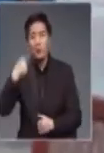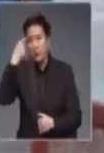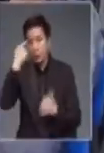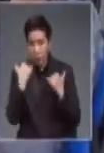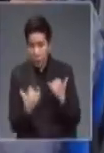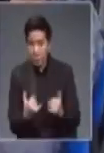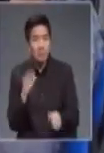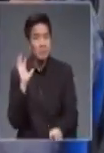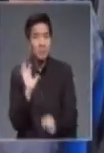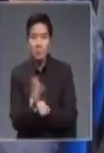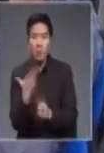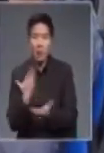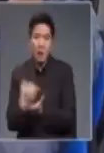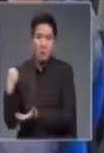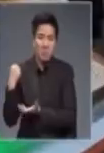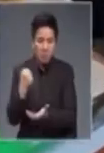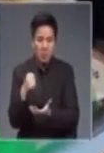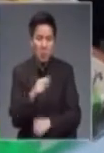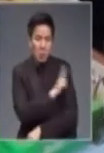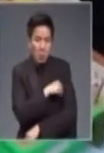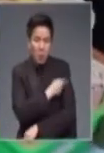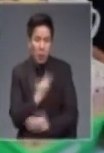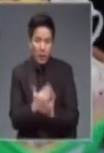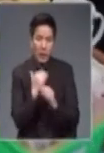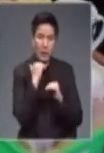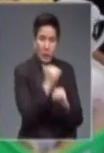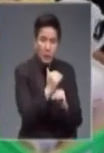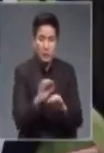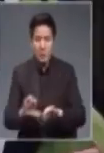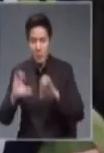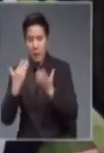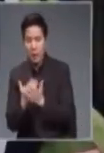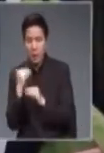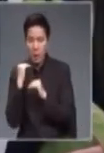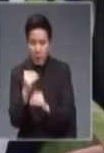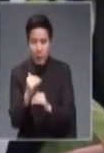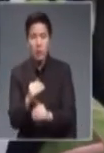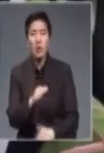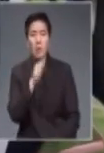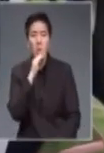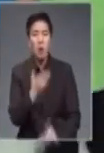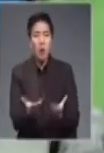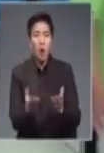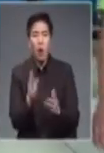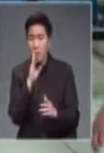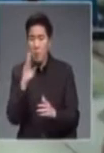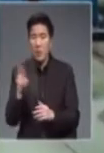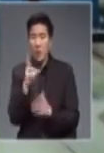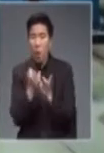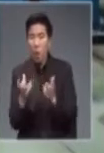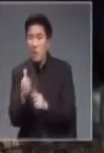สร้างนวัตกรรมใหม่นะครับที่จะต้องตอบสนองความต้องการของประเทศตอบสนองความต้องการของสังคมและการดำรงชีวิตของคนไท